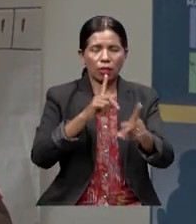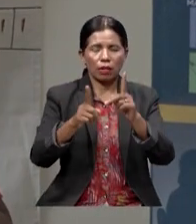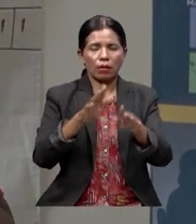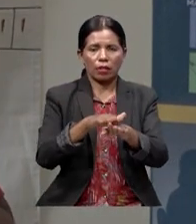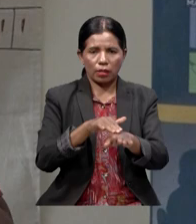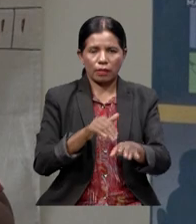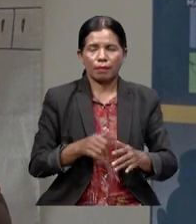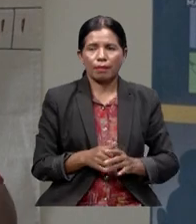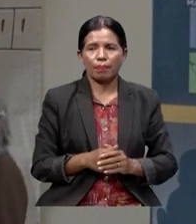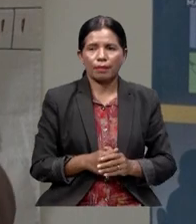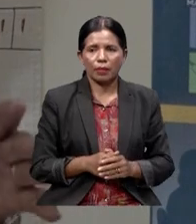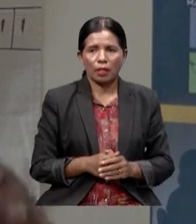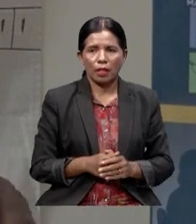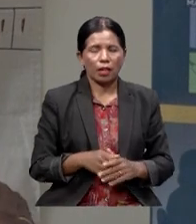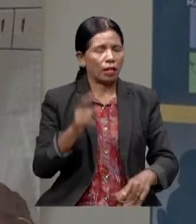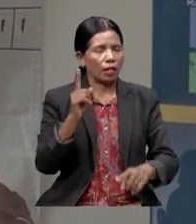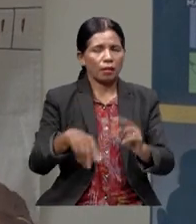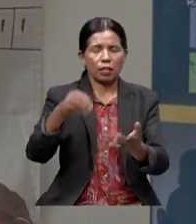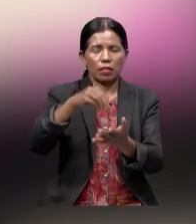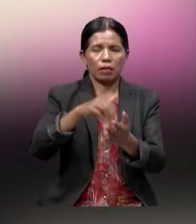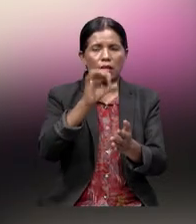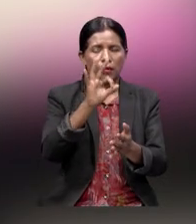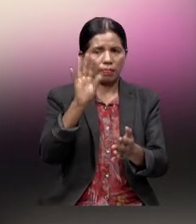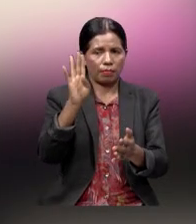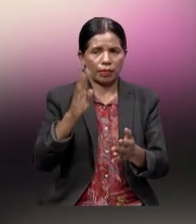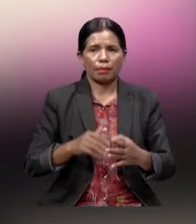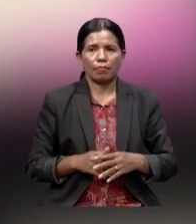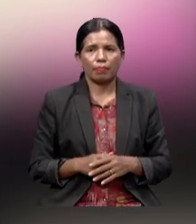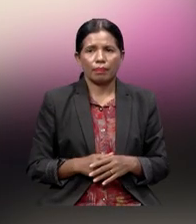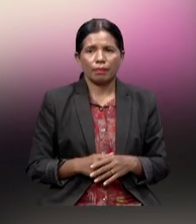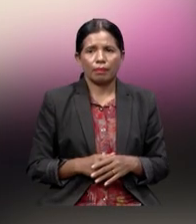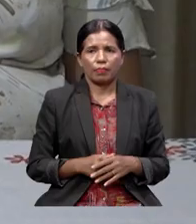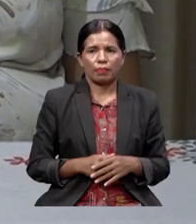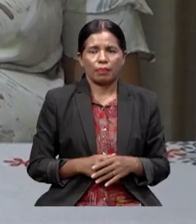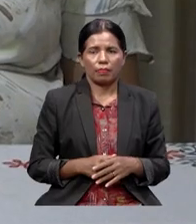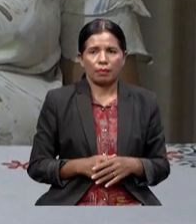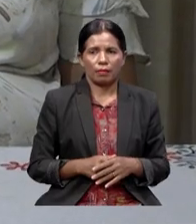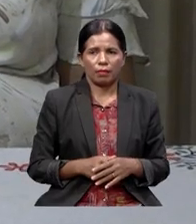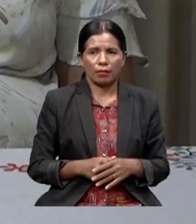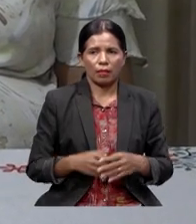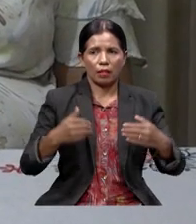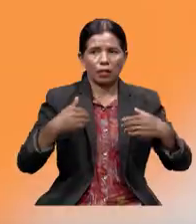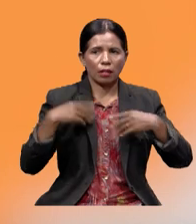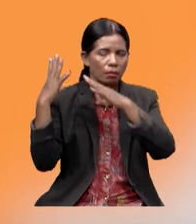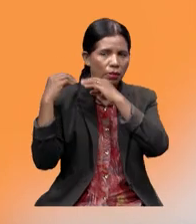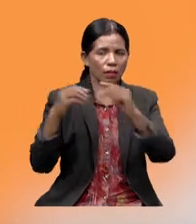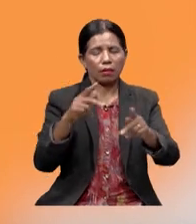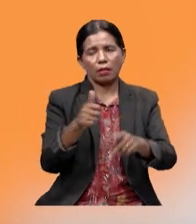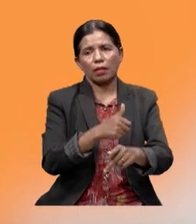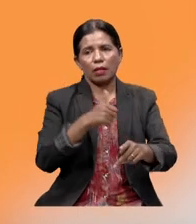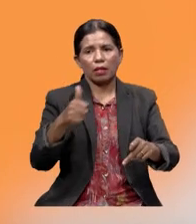E dia kliu la lika tau he mere social. Ia mos experiência husi casal balun